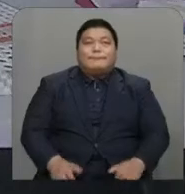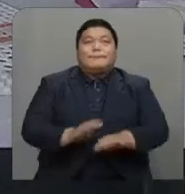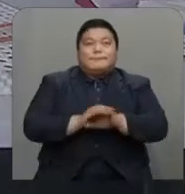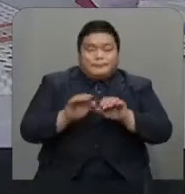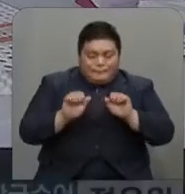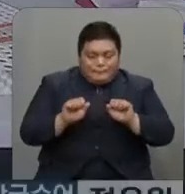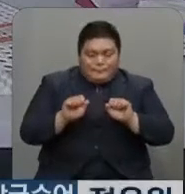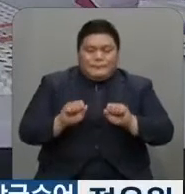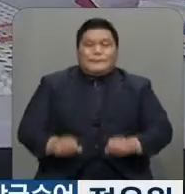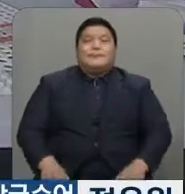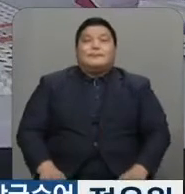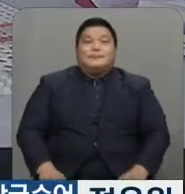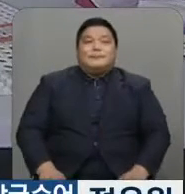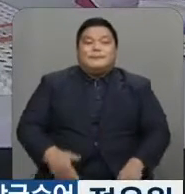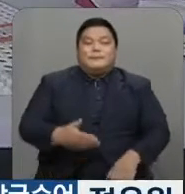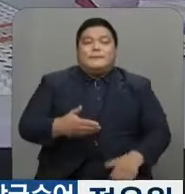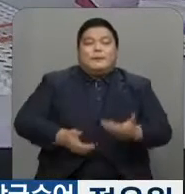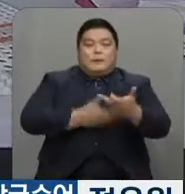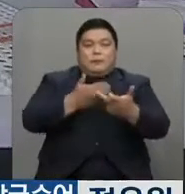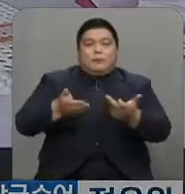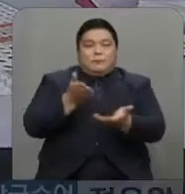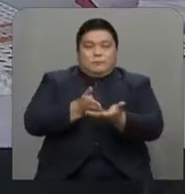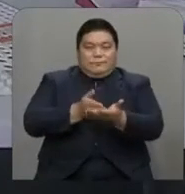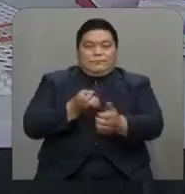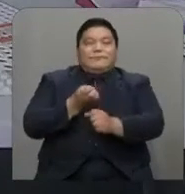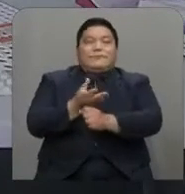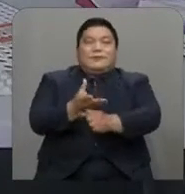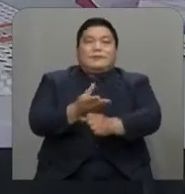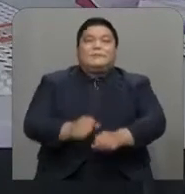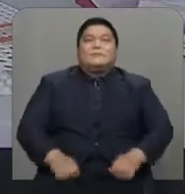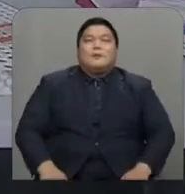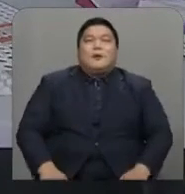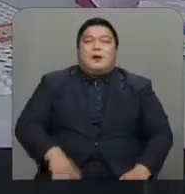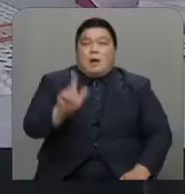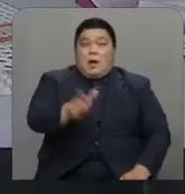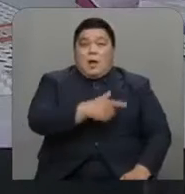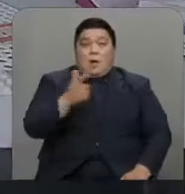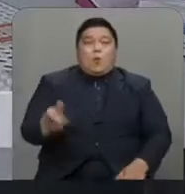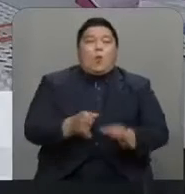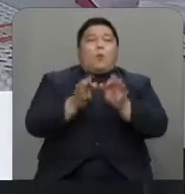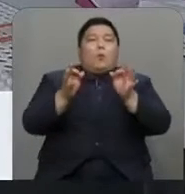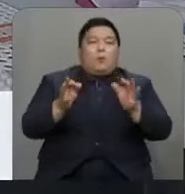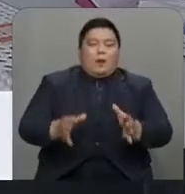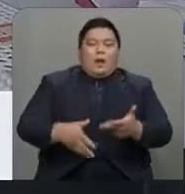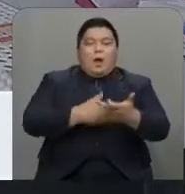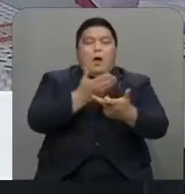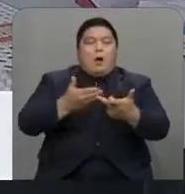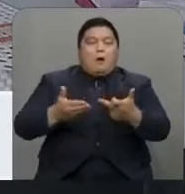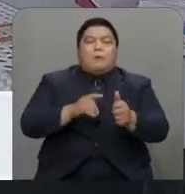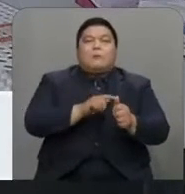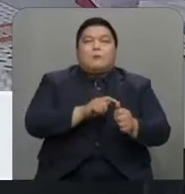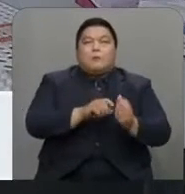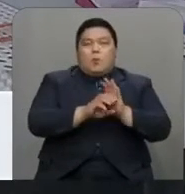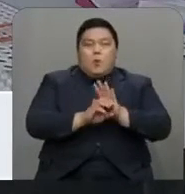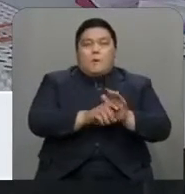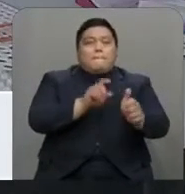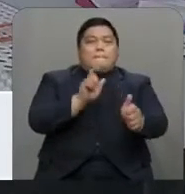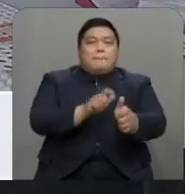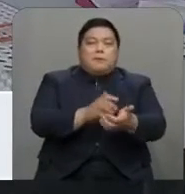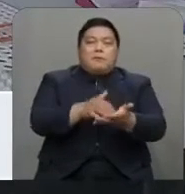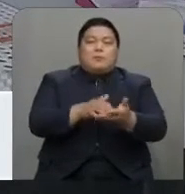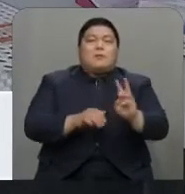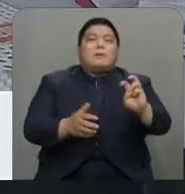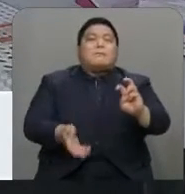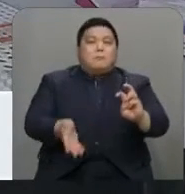시청자 여러분 안녕하십니까? 9시 강원 뉴스입니다. 오늘 하루 강원도에서 30명 넘는 확진자가 발생하는